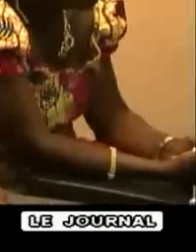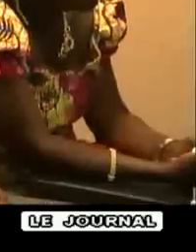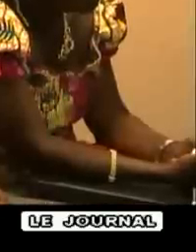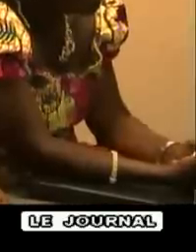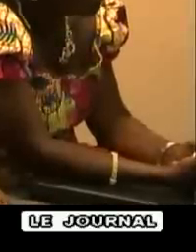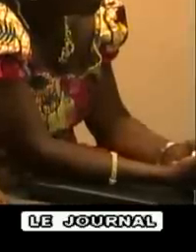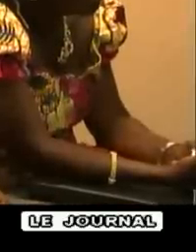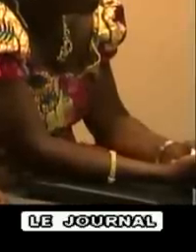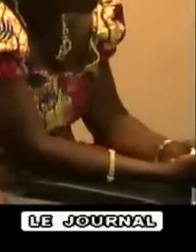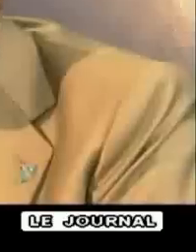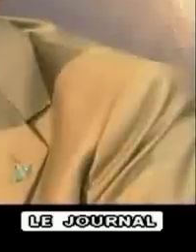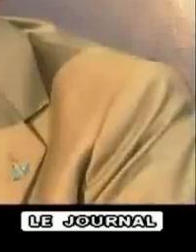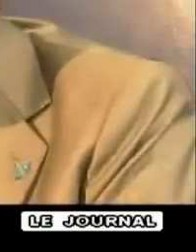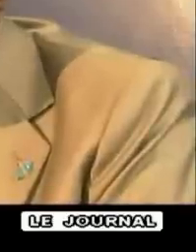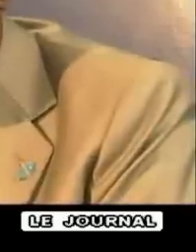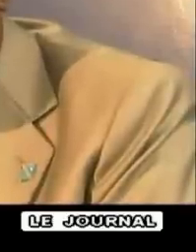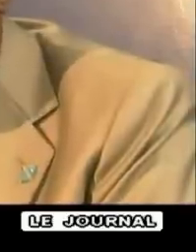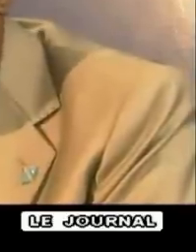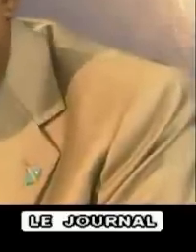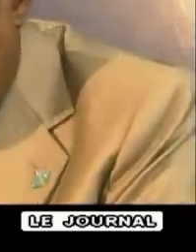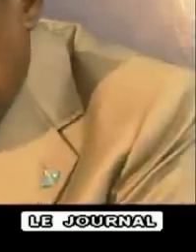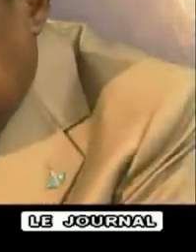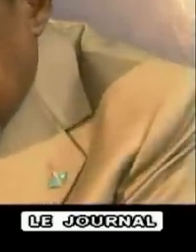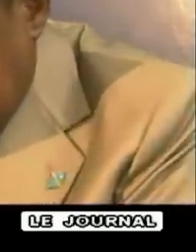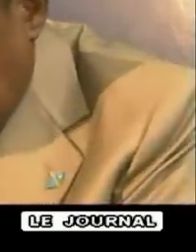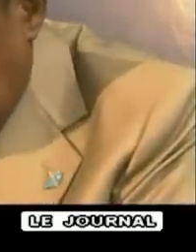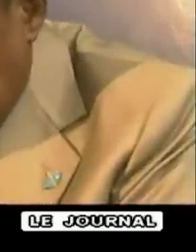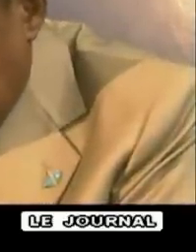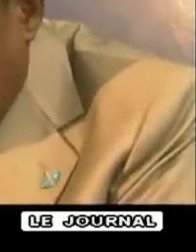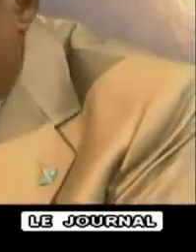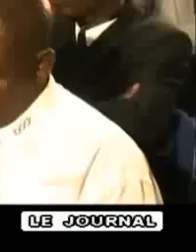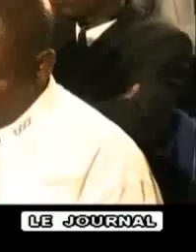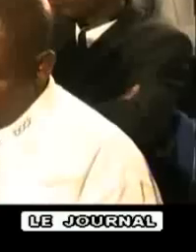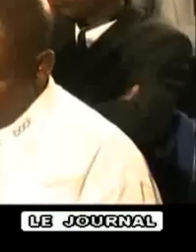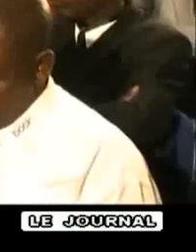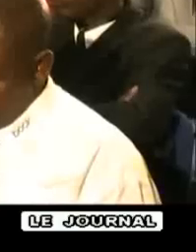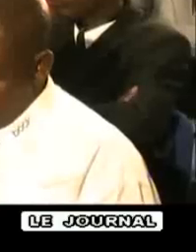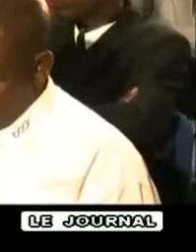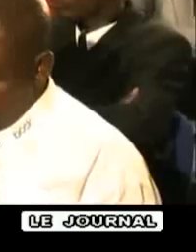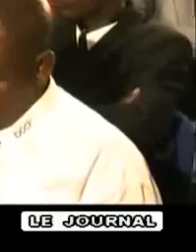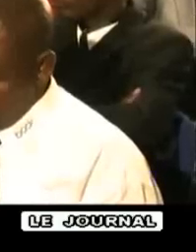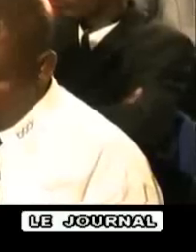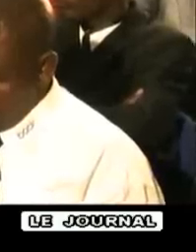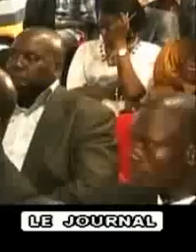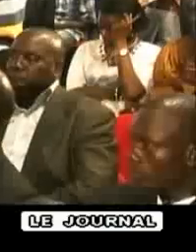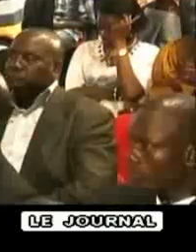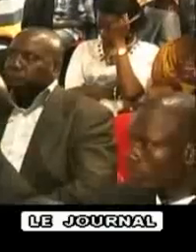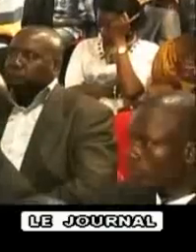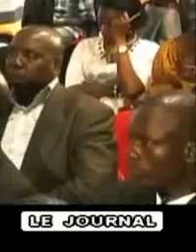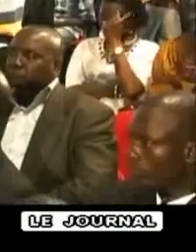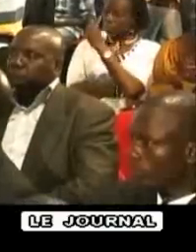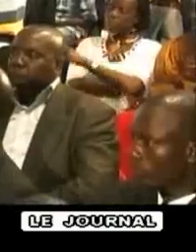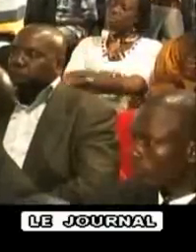contexte convivial que le ministre Lambert Mende-Omalanga a dit toute sa joie, car pour lui, la formation permanente est la mère